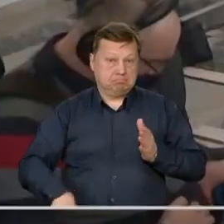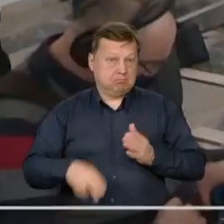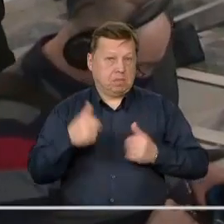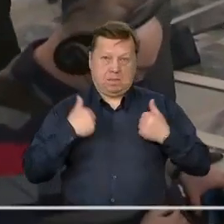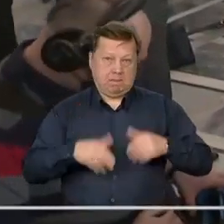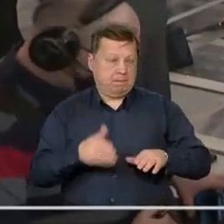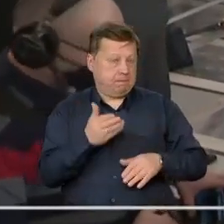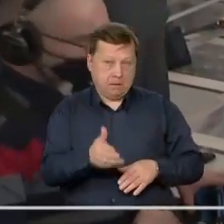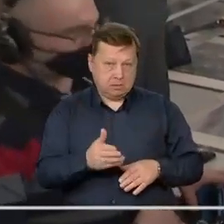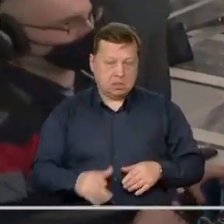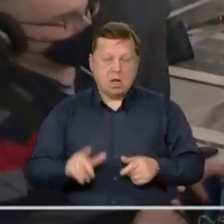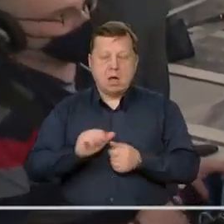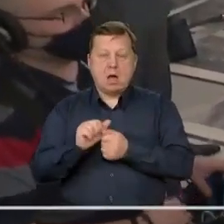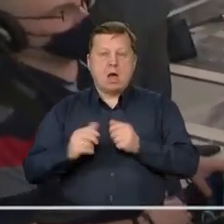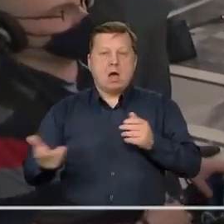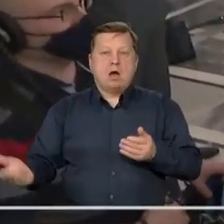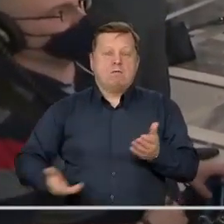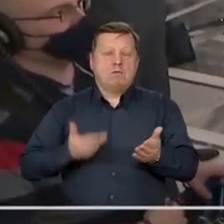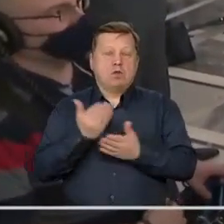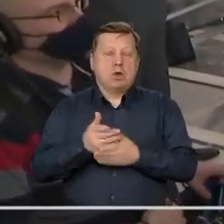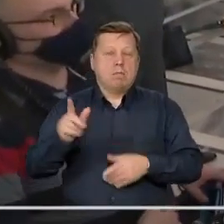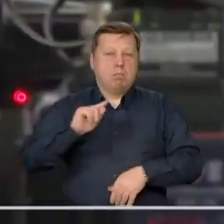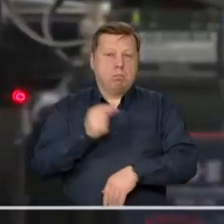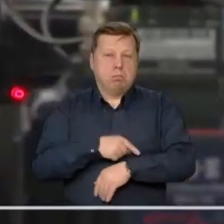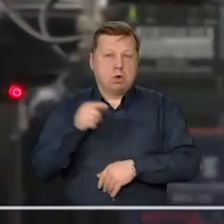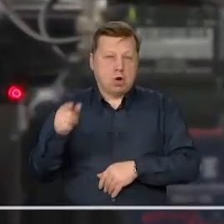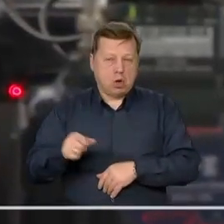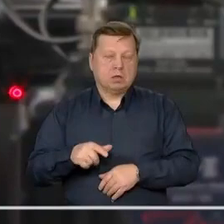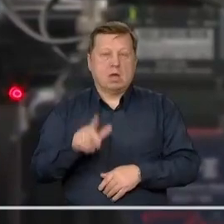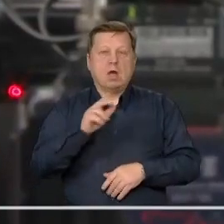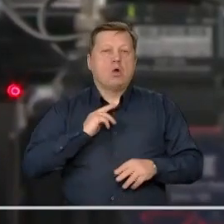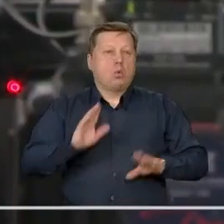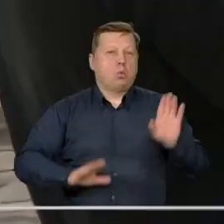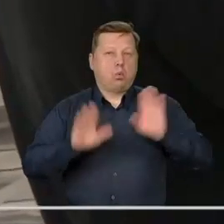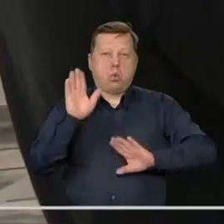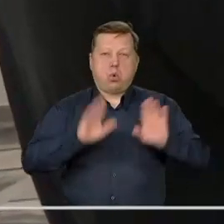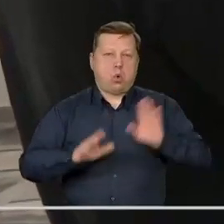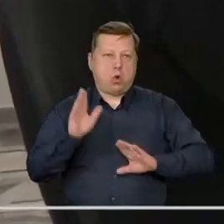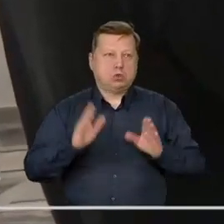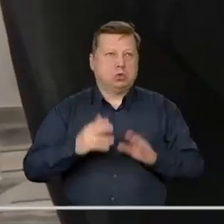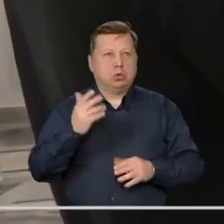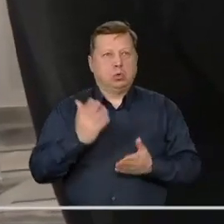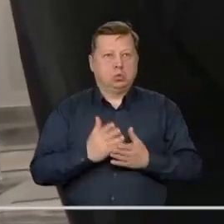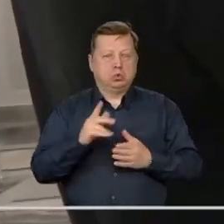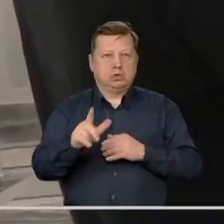immunitetu, a wniosku prokuratury o jego uchylenie nie poddał pod głosowanie już od ponad